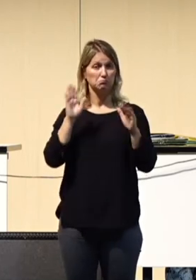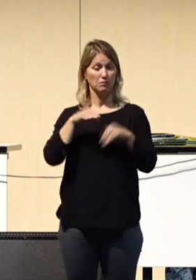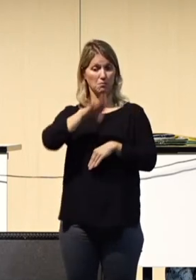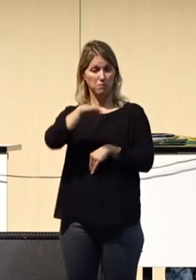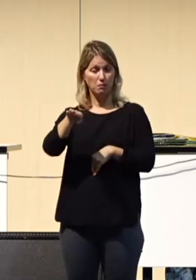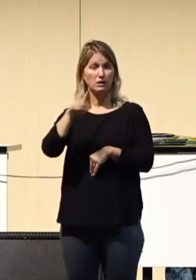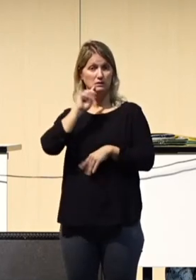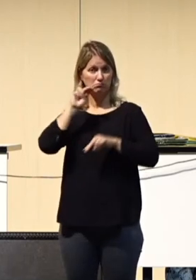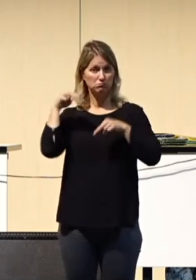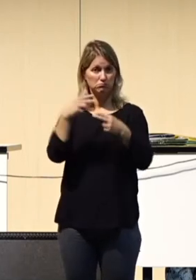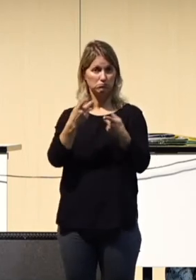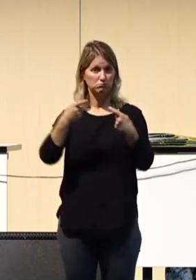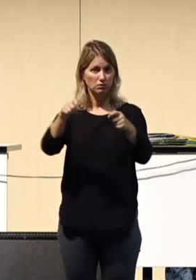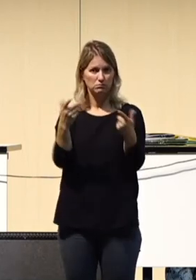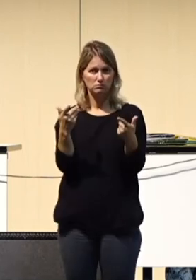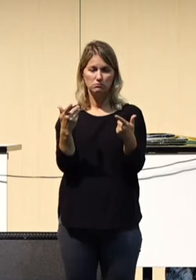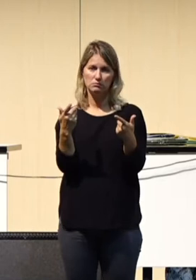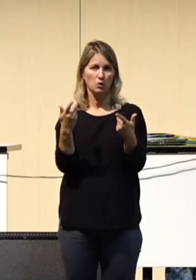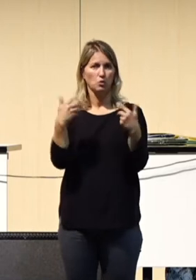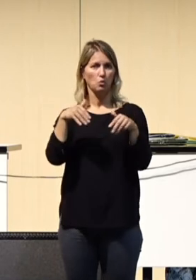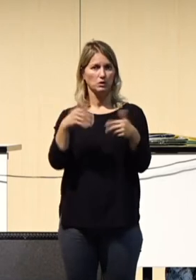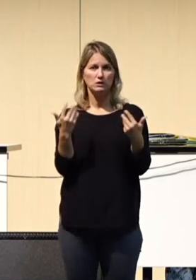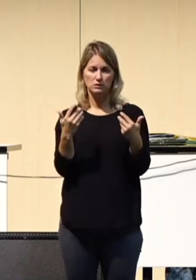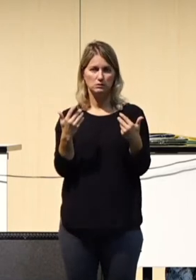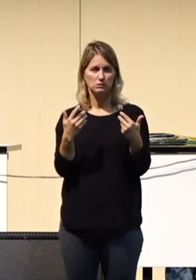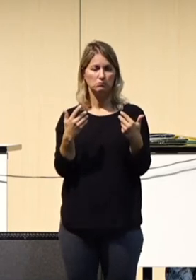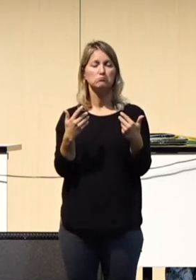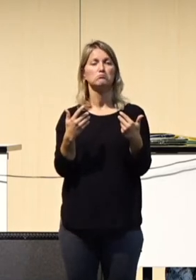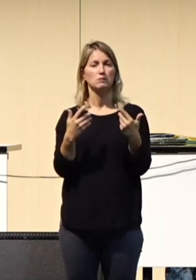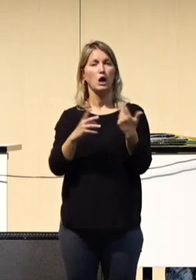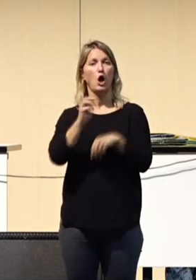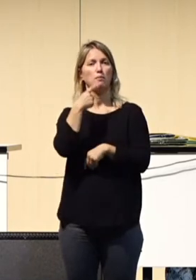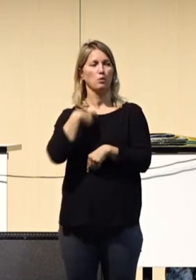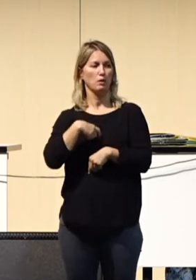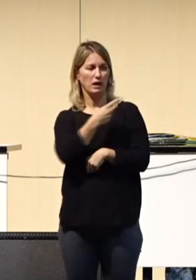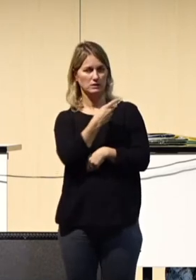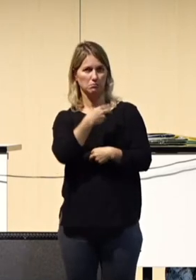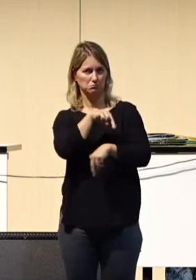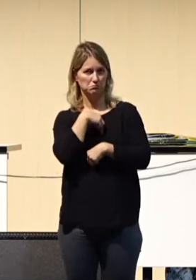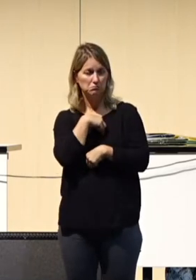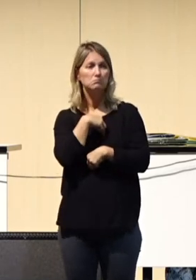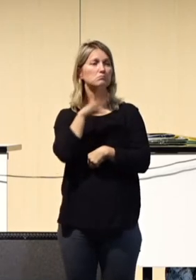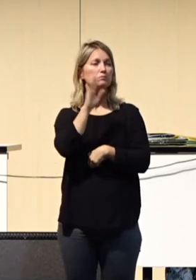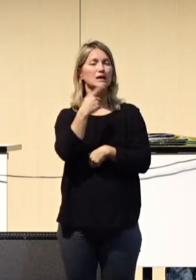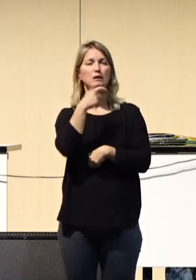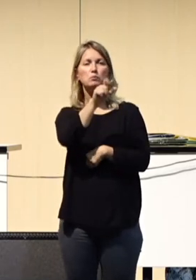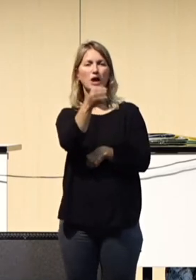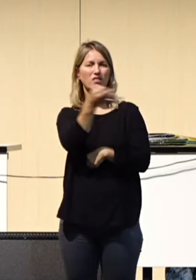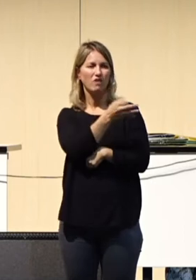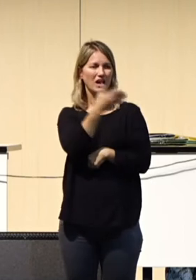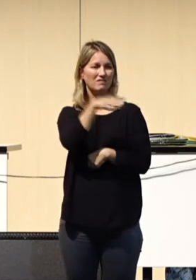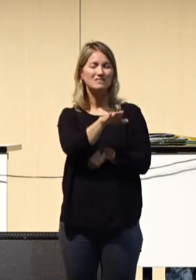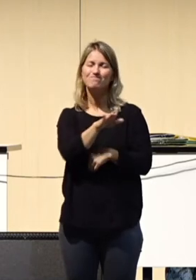Parkplätze wieder angeordnet sind, teilte der Oberbürgermeister zur Beantwortung einer Bürgeranfrage mit, dass aus